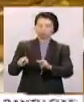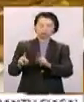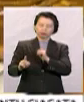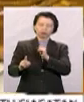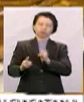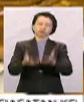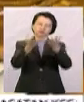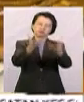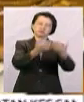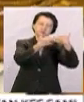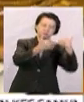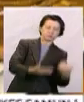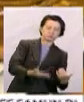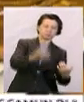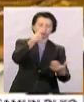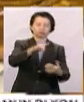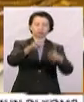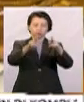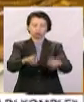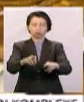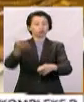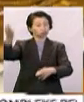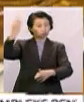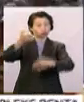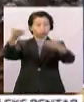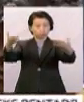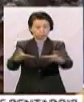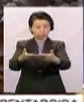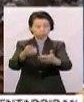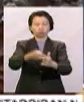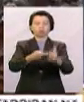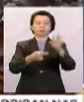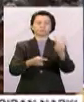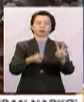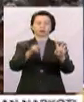beban besar kepada rakyat sejak ia mula diperkenalkan pada April 2015.